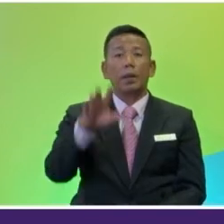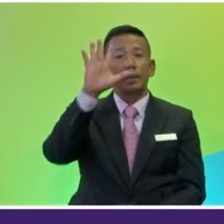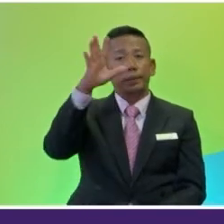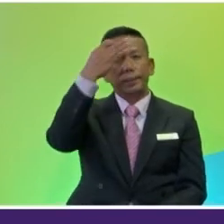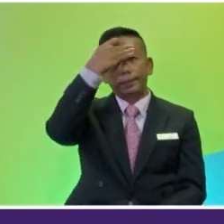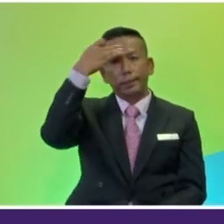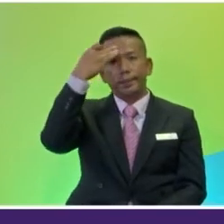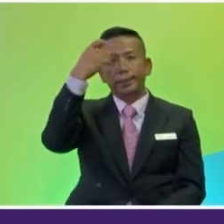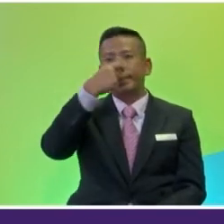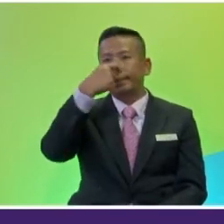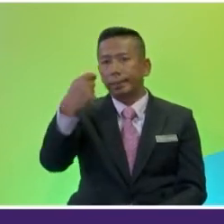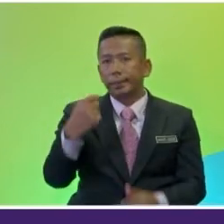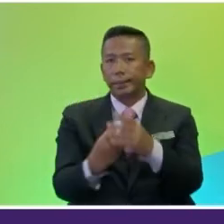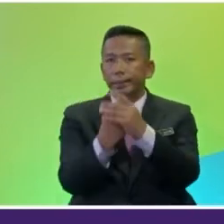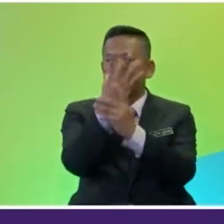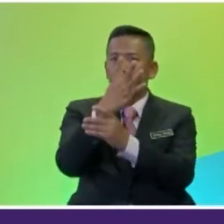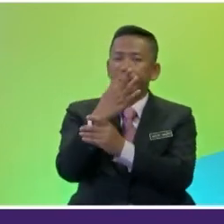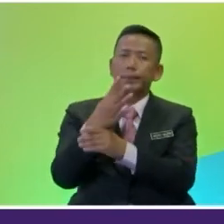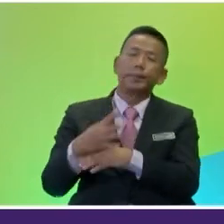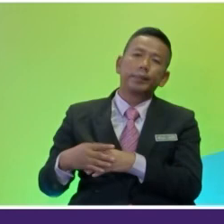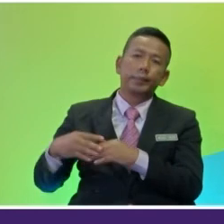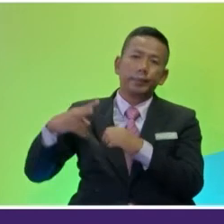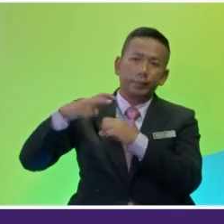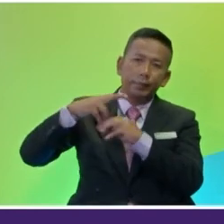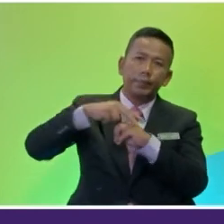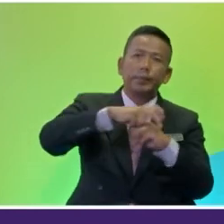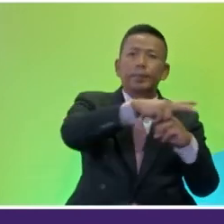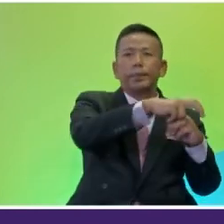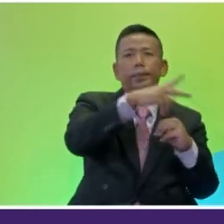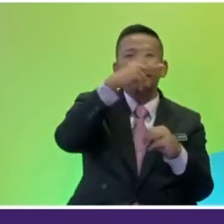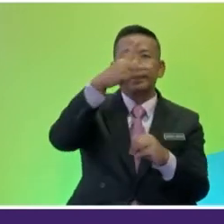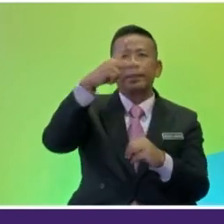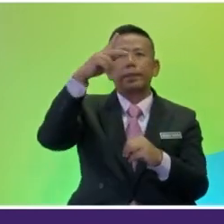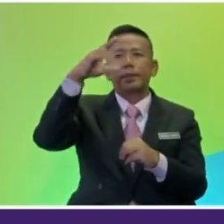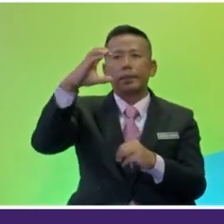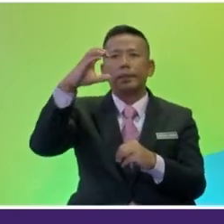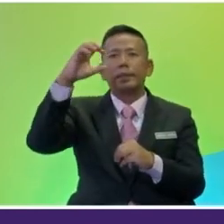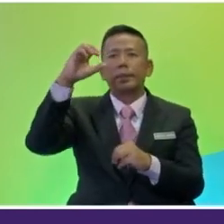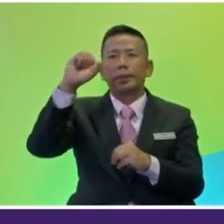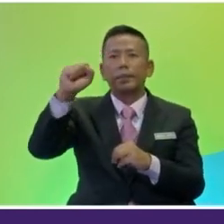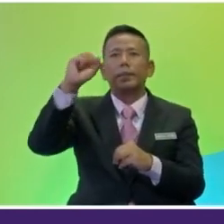mempengaruhi pertumbuhan mikroorganisme yaitu kisi snn